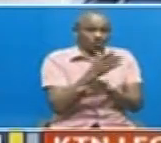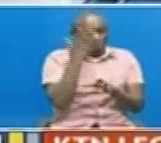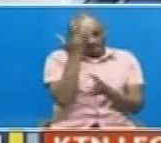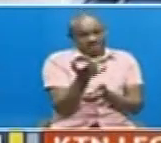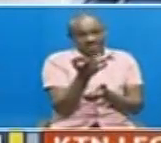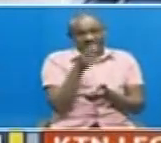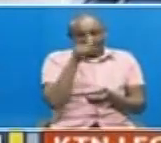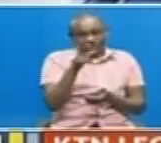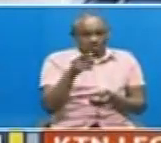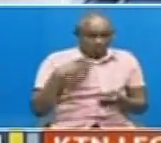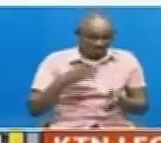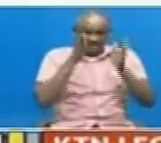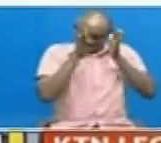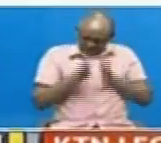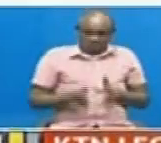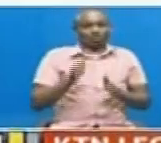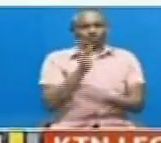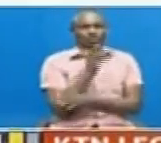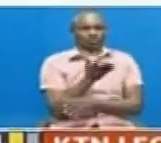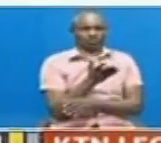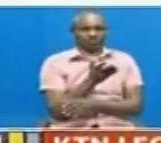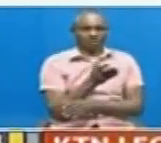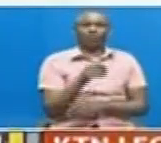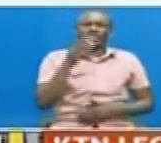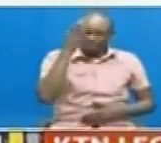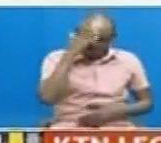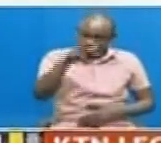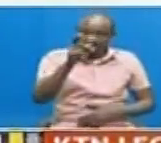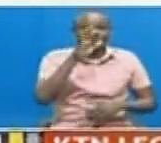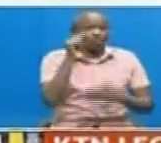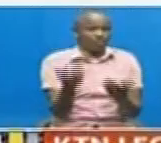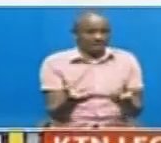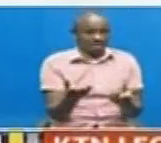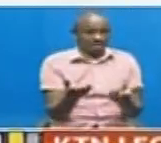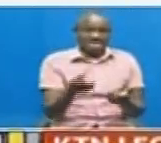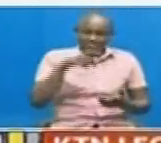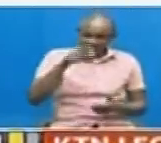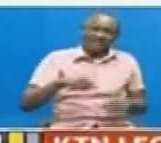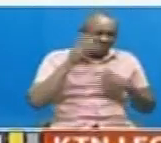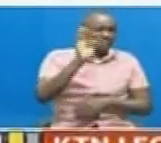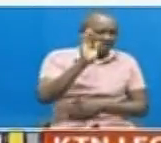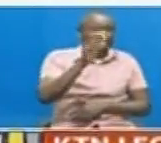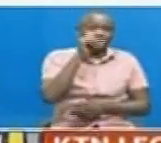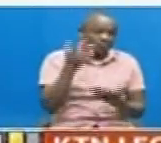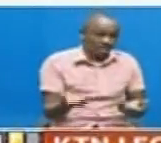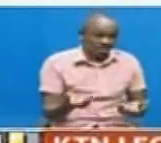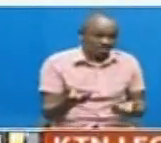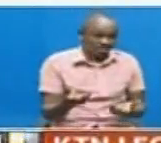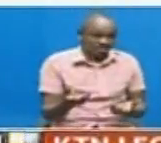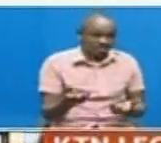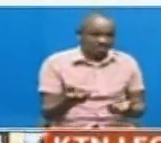wimbo. Mm-hmm. It was a personal song. Okay. We all know tunajua Bahati ametoka wapi. Naam. Yale maisha yenye amekuwa nayo. Kwa